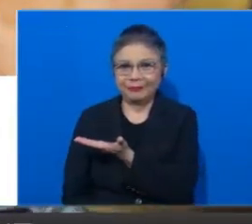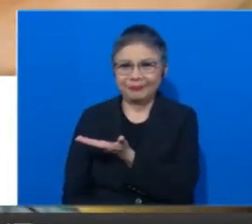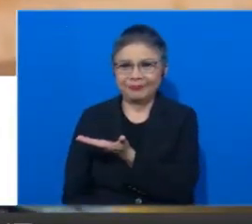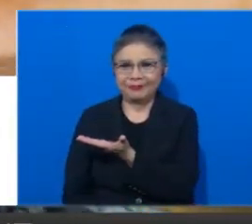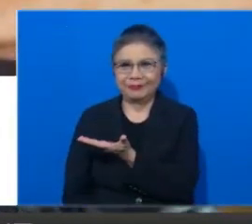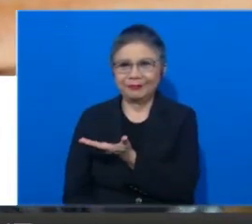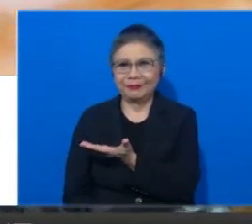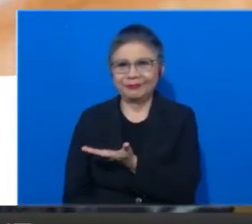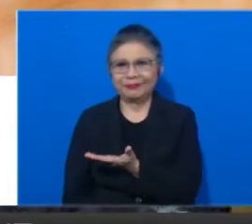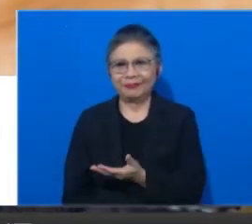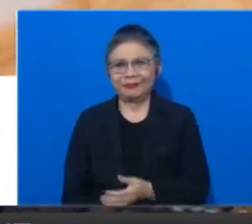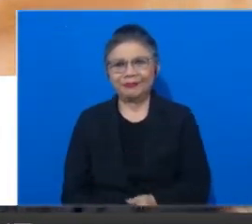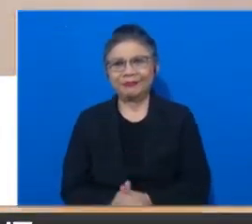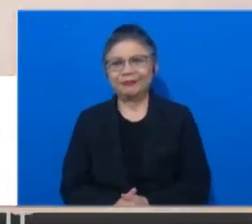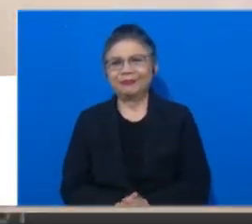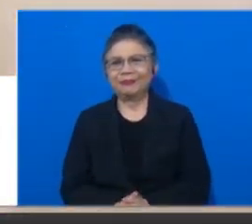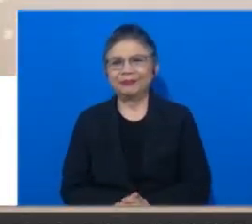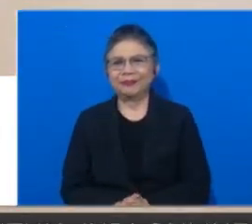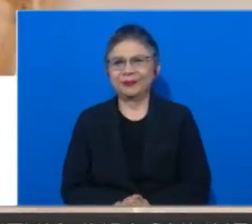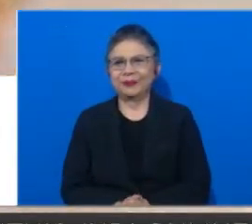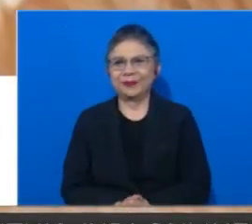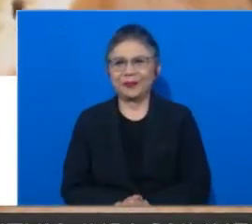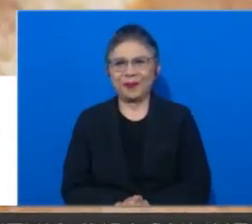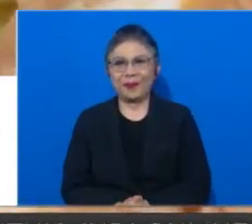kelapa dengan tambahan sayuran segar.